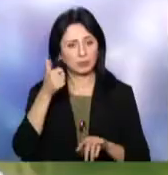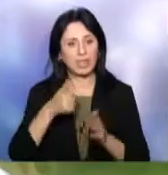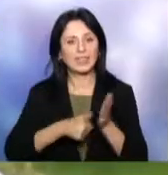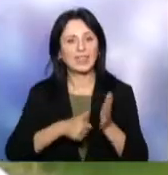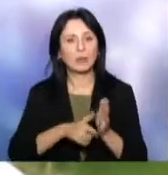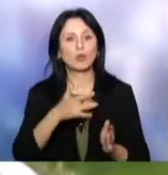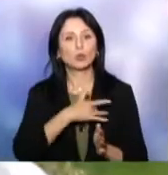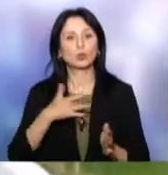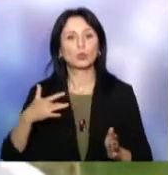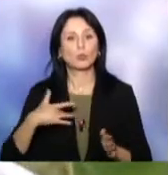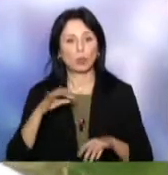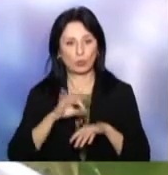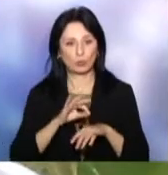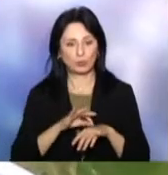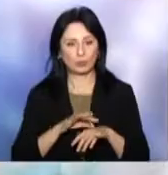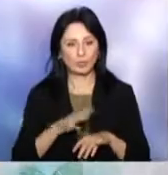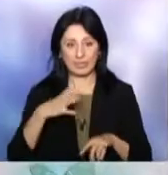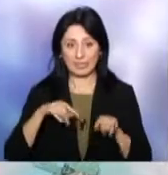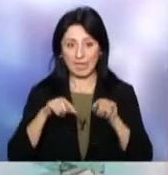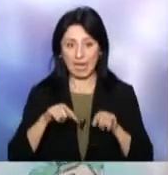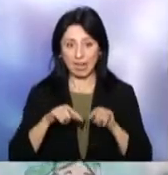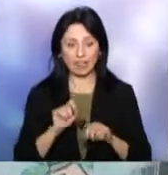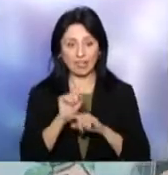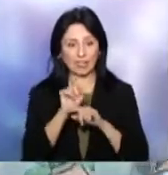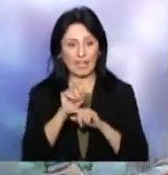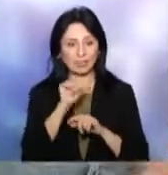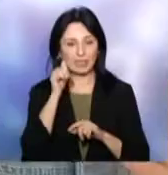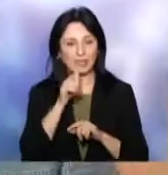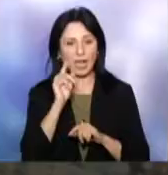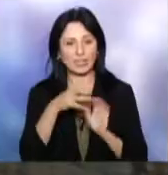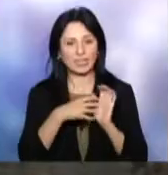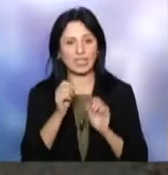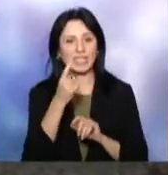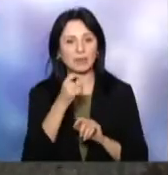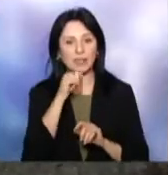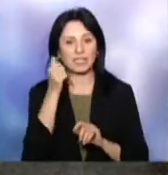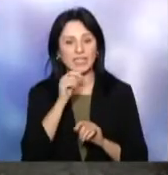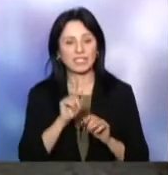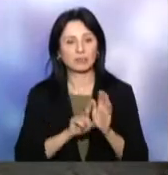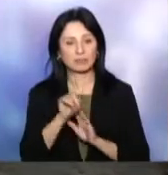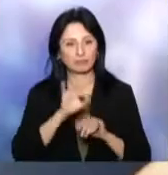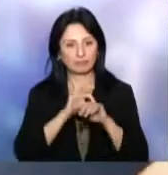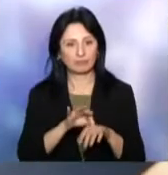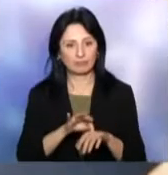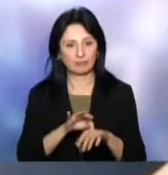დახმარებოდნენ ტუბერკულოზიანებს. საქართველოში 11 წელს ჩატარდა პირველად.